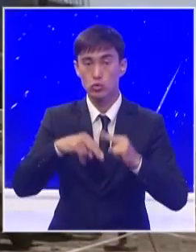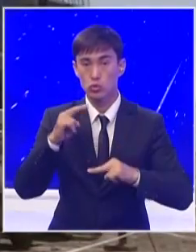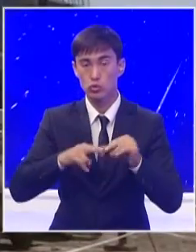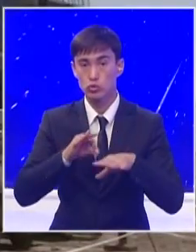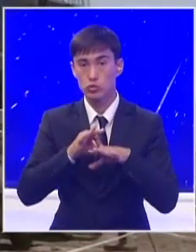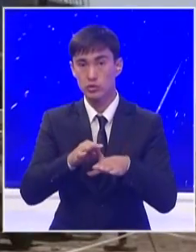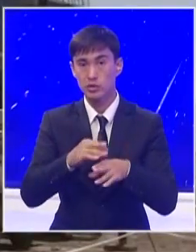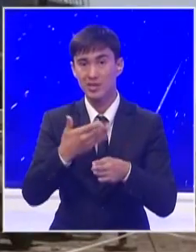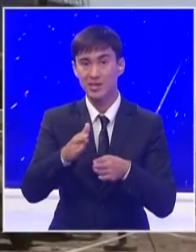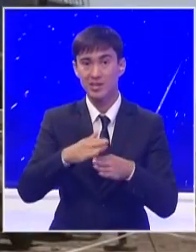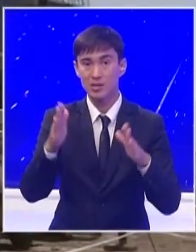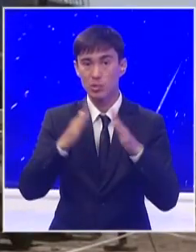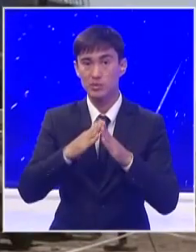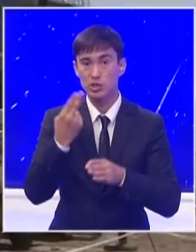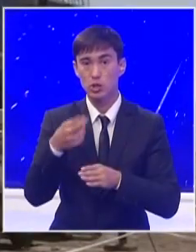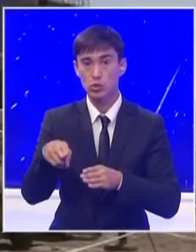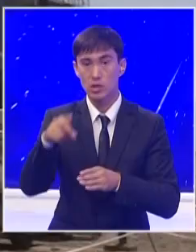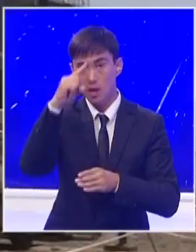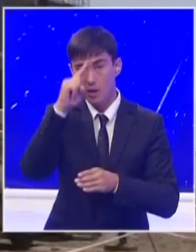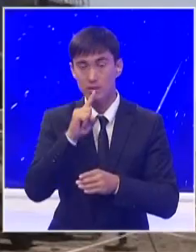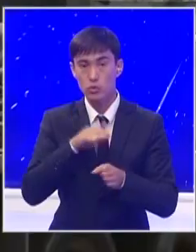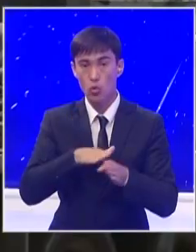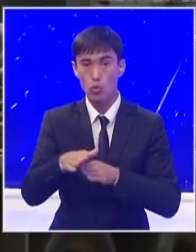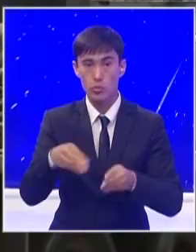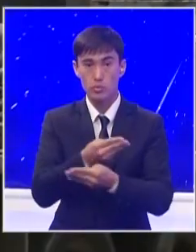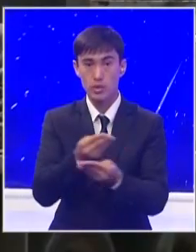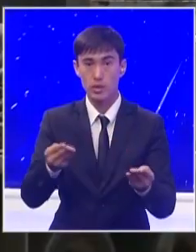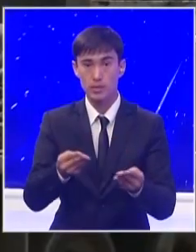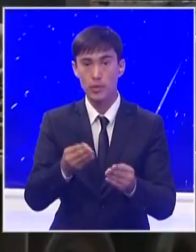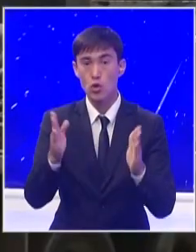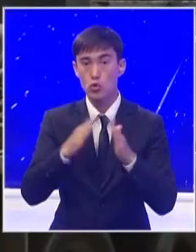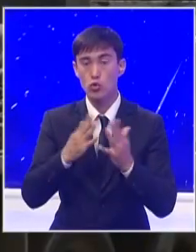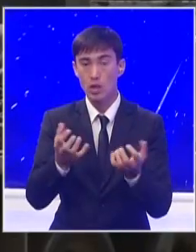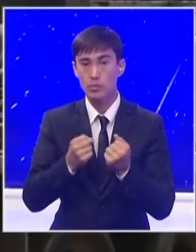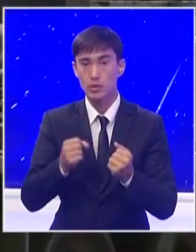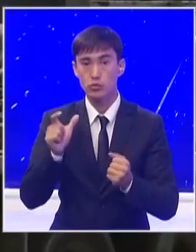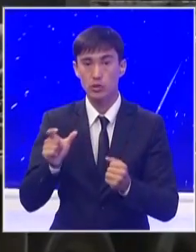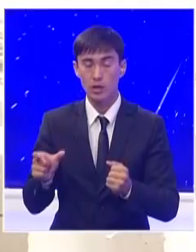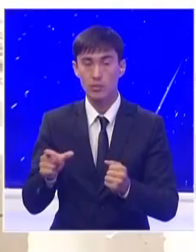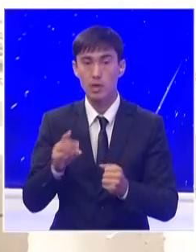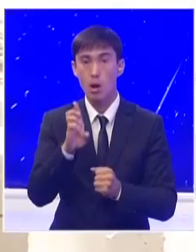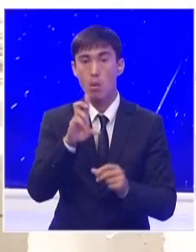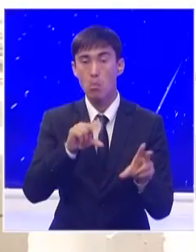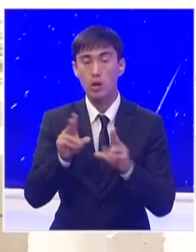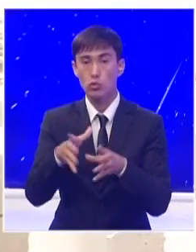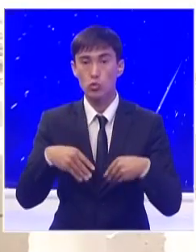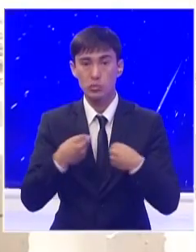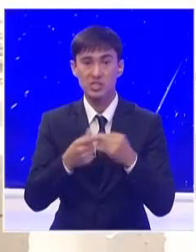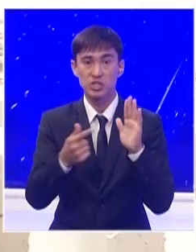жатыр. Кредиттік баспана 90 айында толығымен қолданысқа берілмек. Үй алам деп жүрген азаматтар бақытты